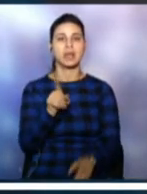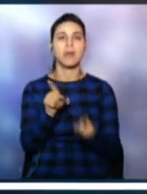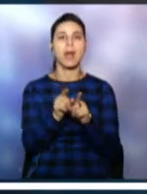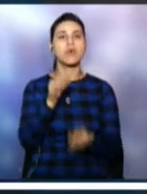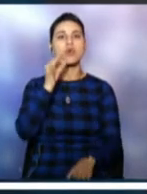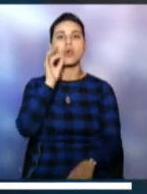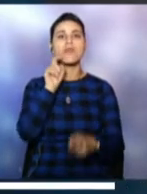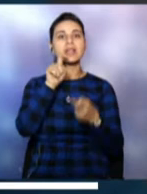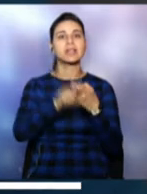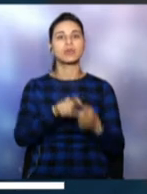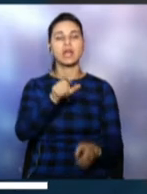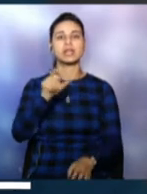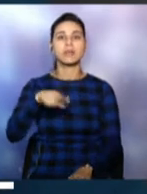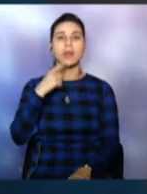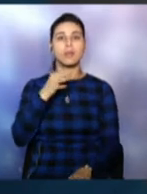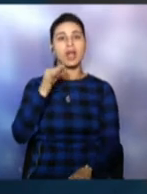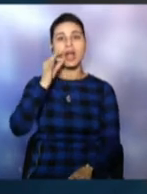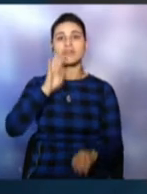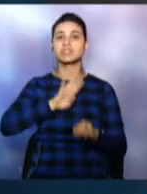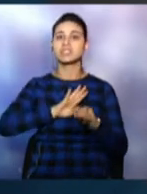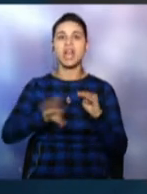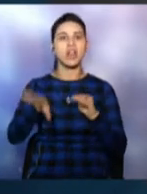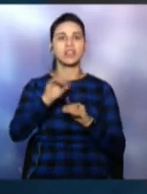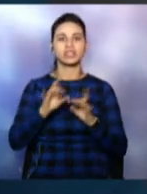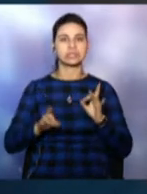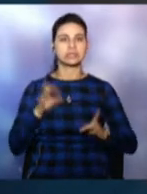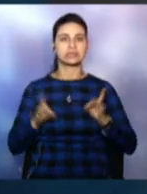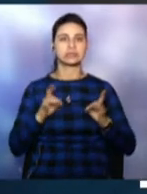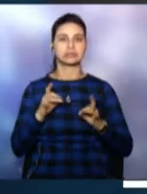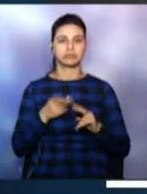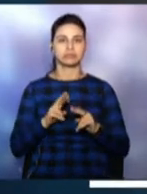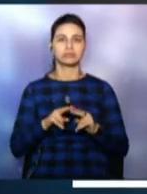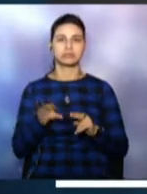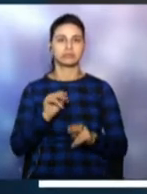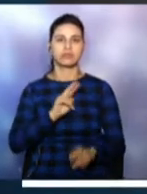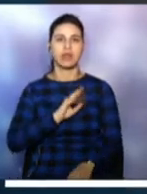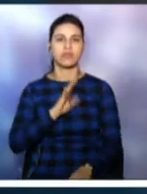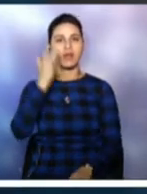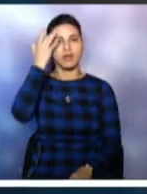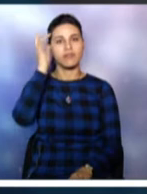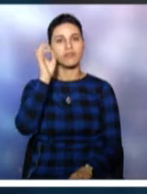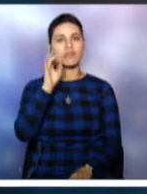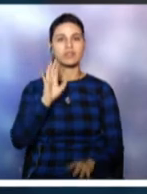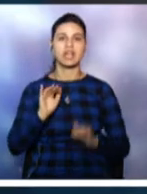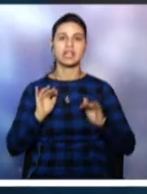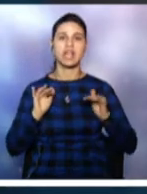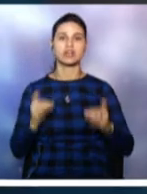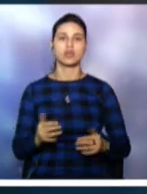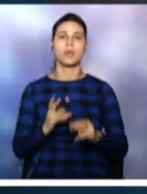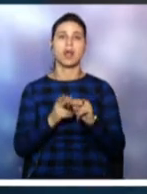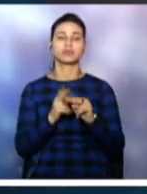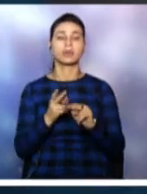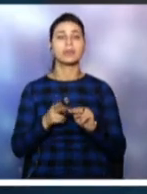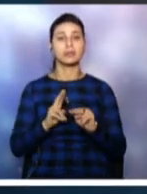კოფეინდამოკიდებული ადამიანები აღნიშნავენ, ყავის გარეშე ისინი თავს გაღიზიანებულებად გრძნობენ, სტკივად თავი და გადაღლილობა აწუხებთ.